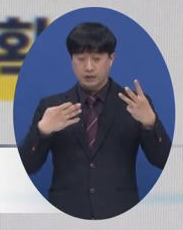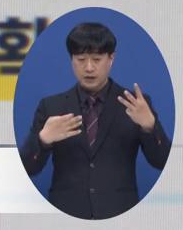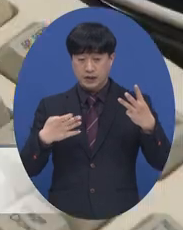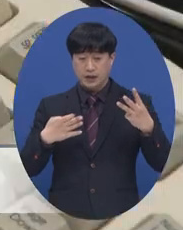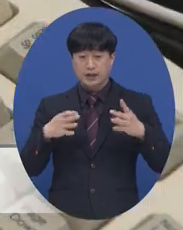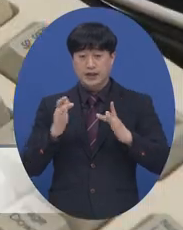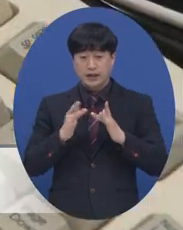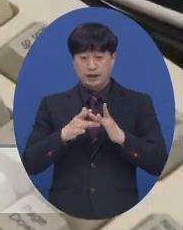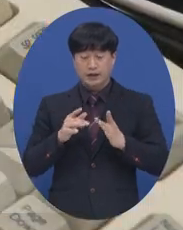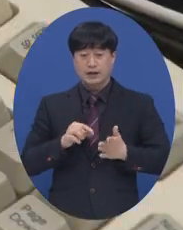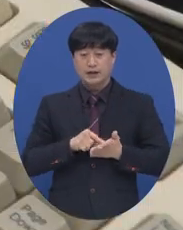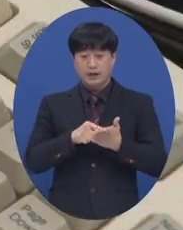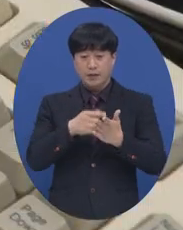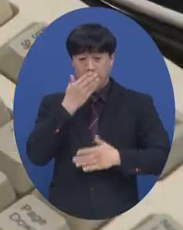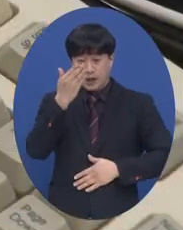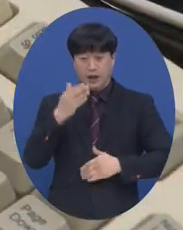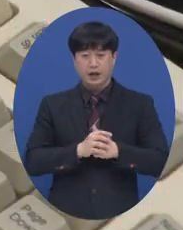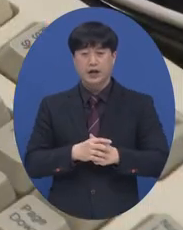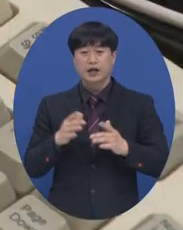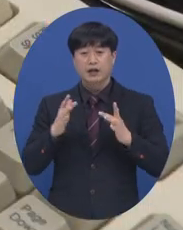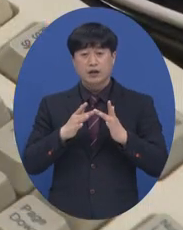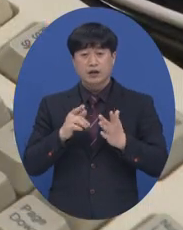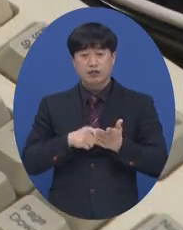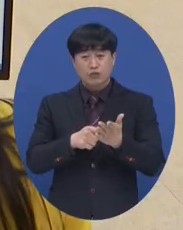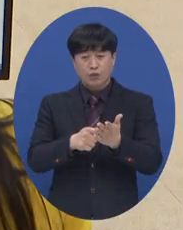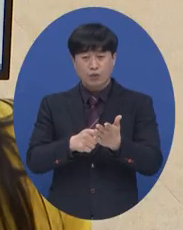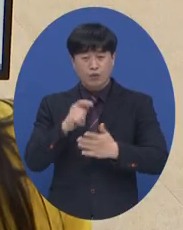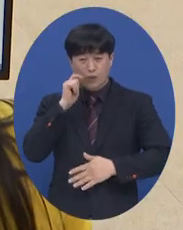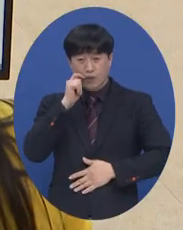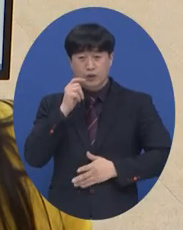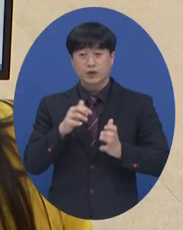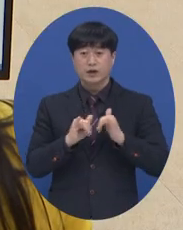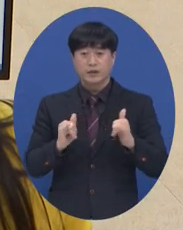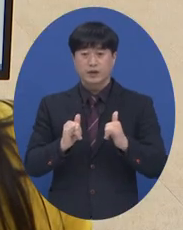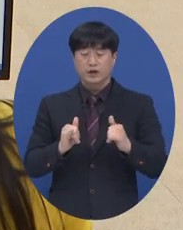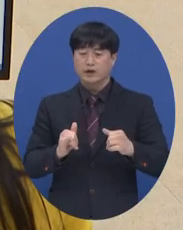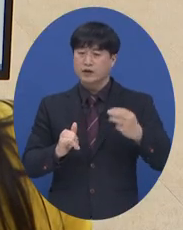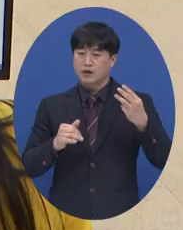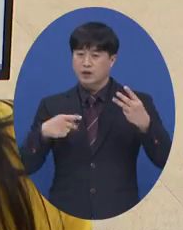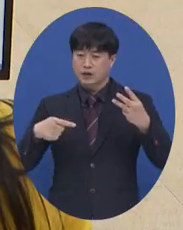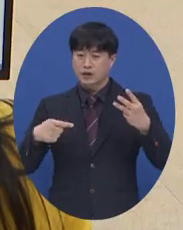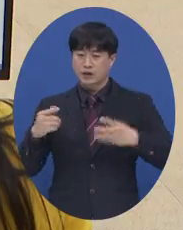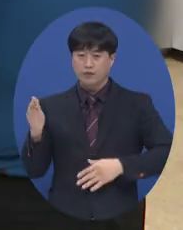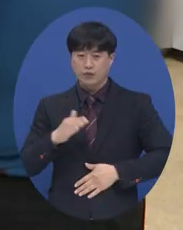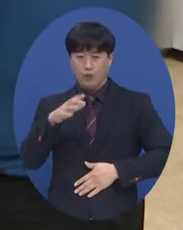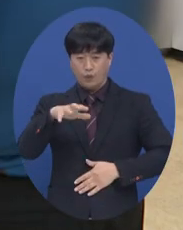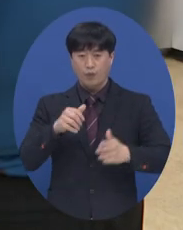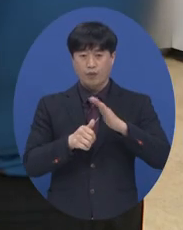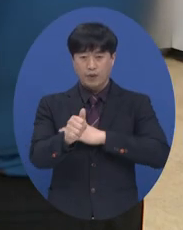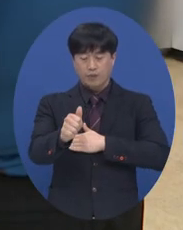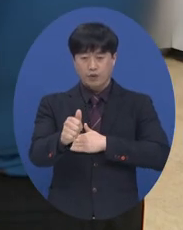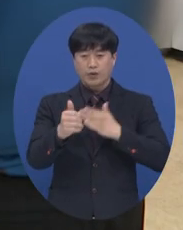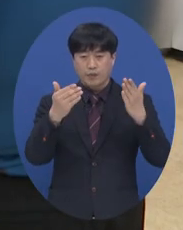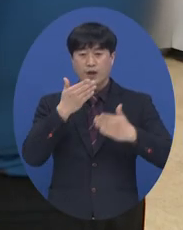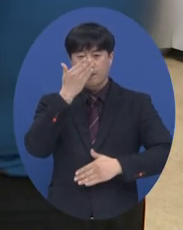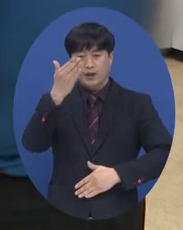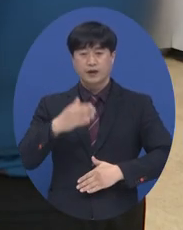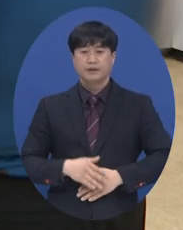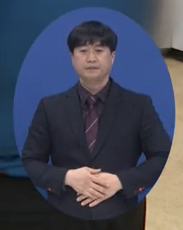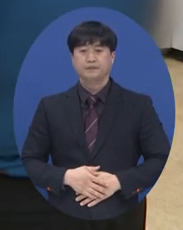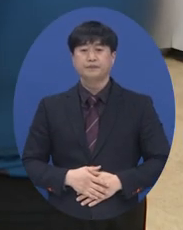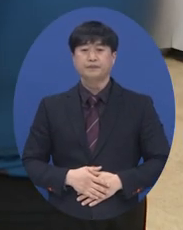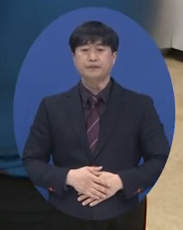온라인으로 신청할 수 있고 온라인 신청이 어려운 경기도민 은 다음달 1일부터 현장 방문 수령을 할 수